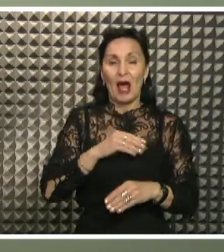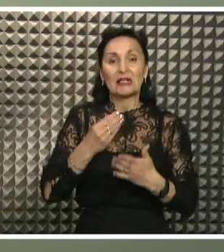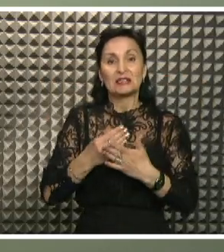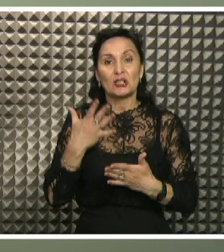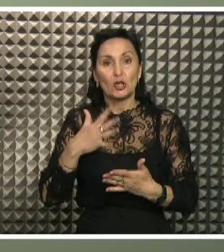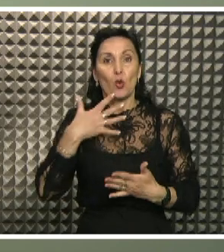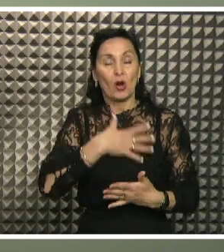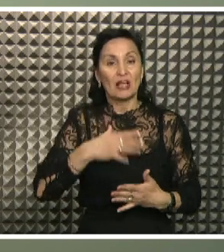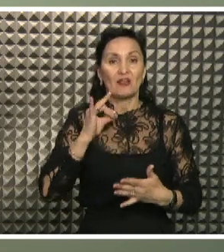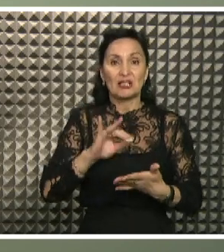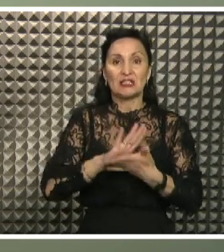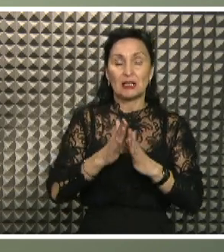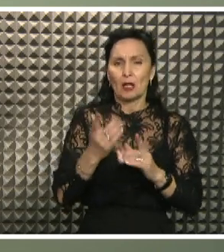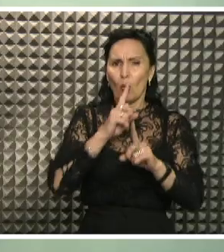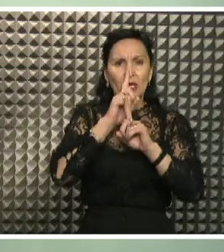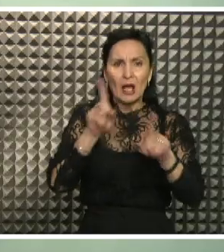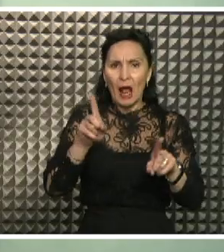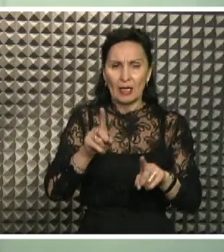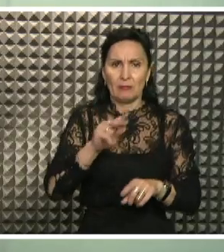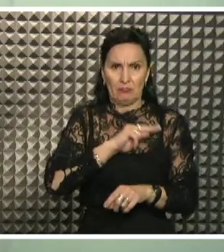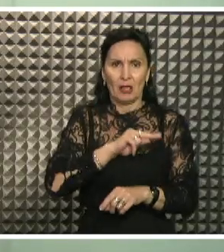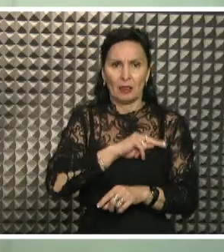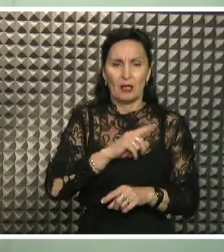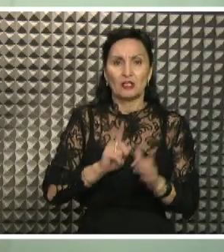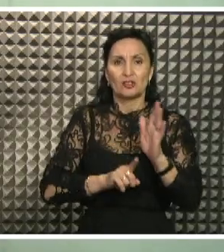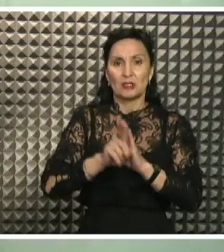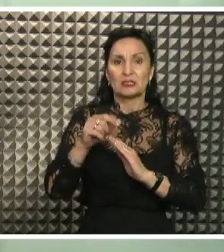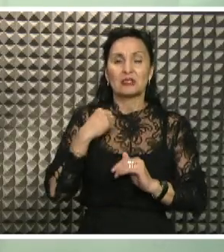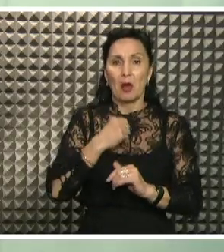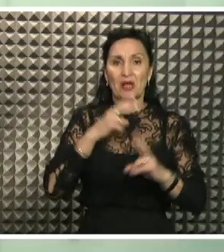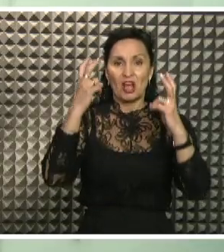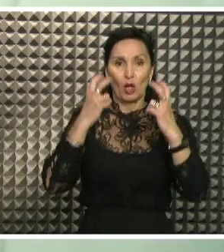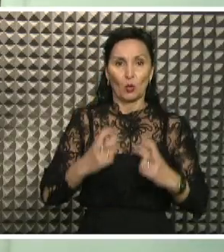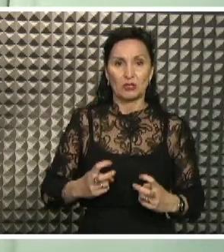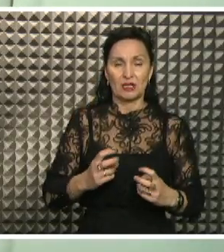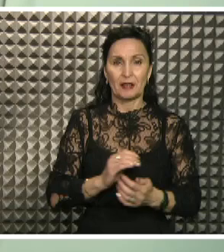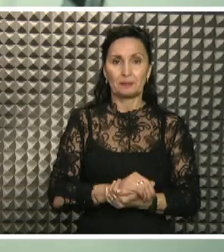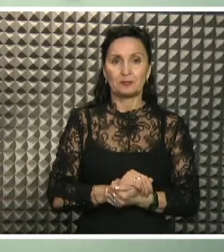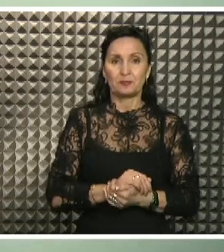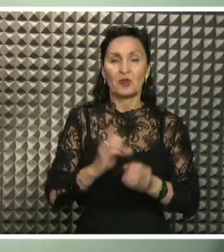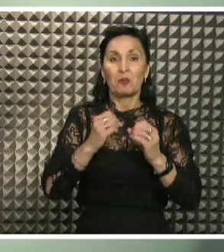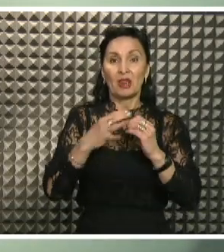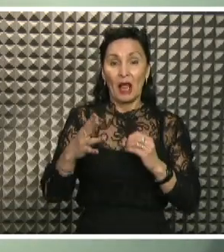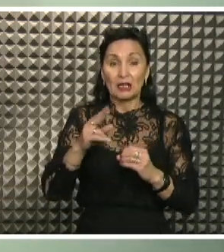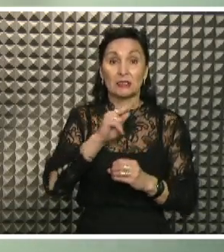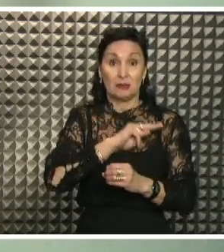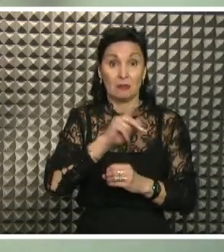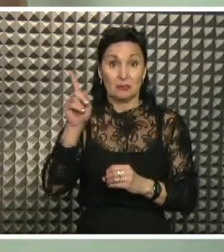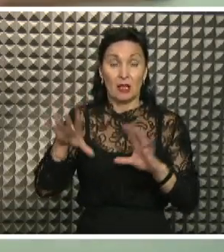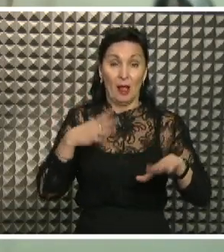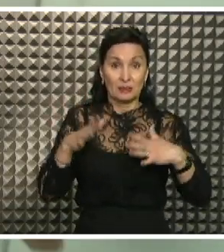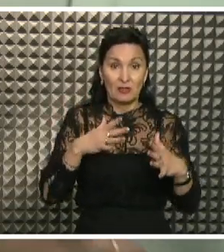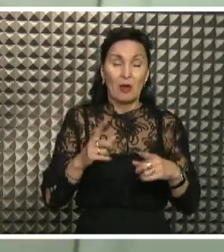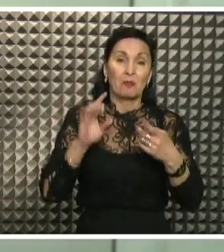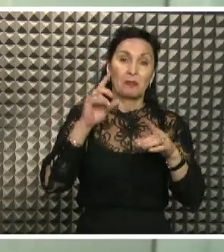систем. По сути, это уникальный метод, запускающий в организме процесс самодиагностики. 15 сеансов в криокапсуле приравниваются